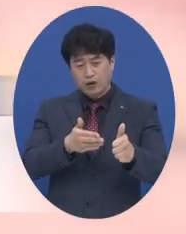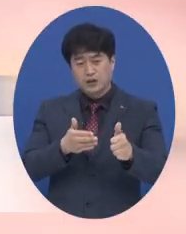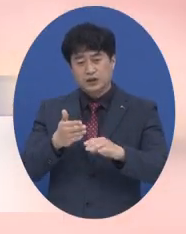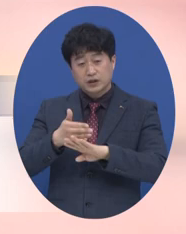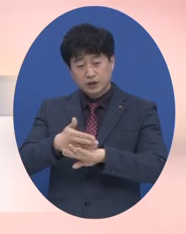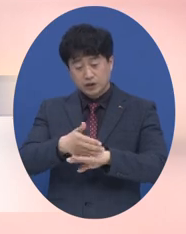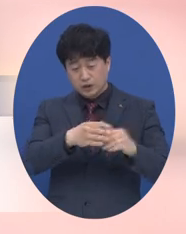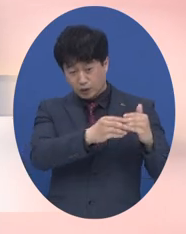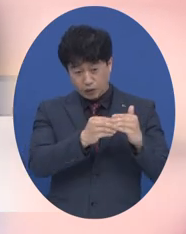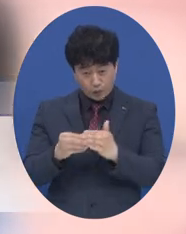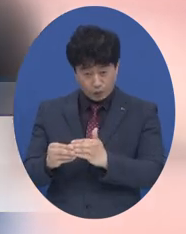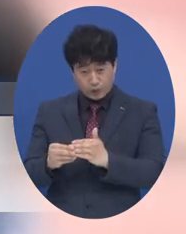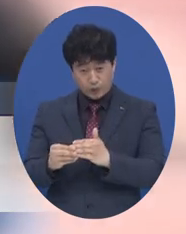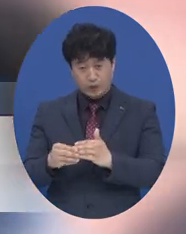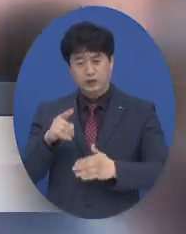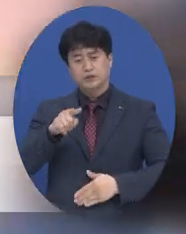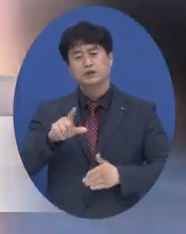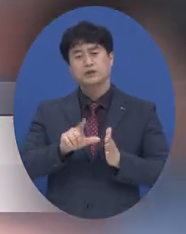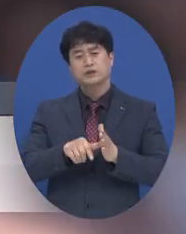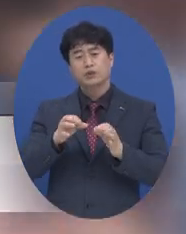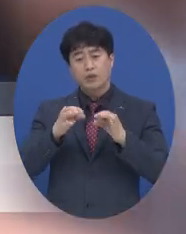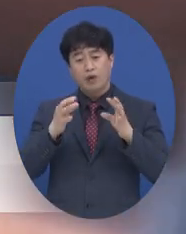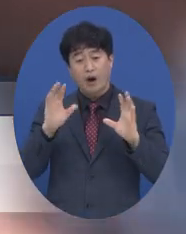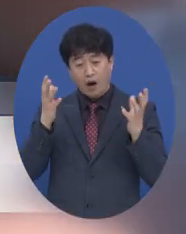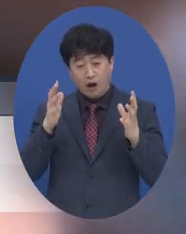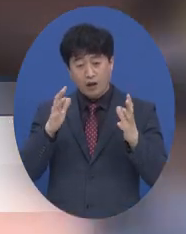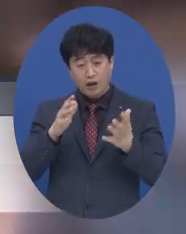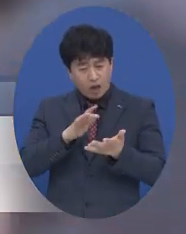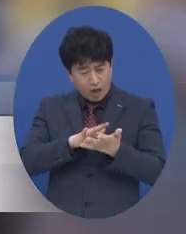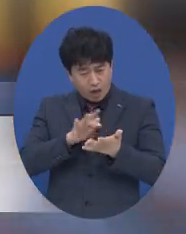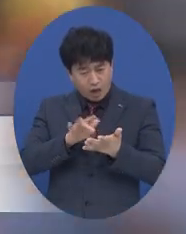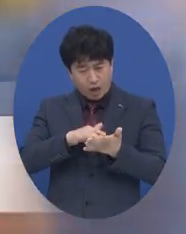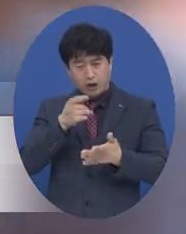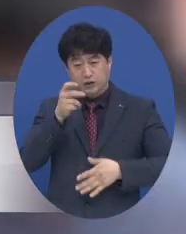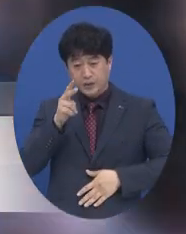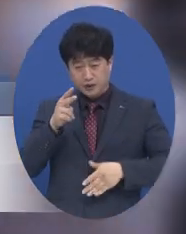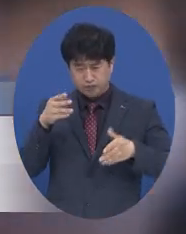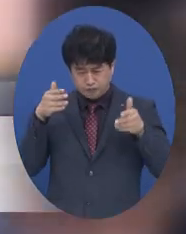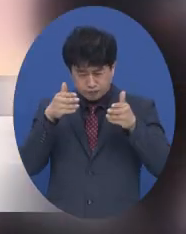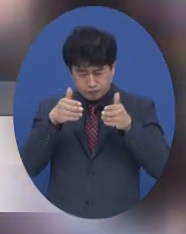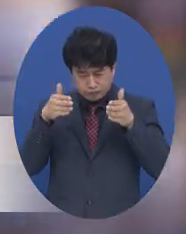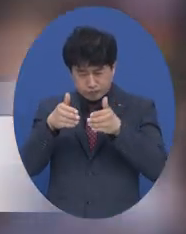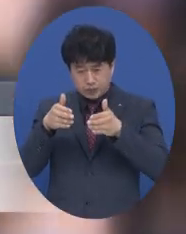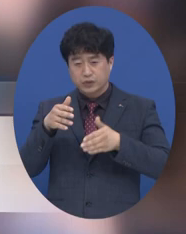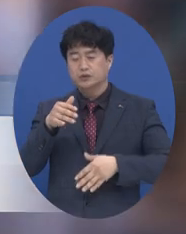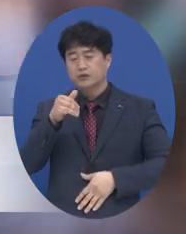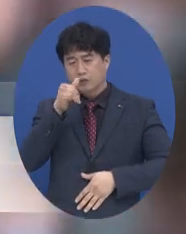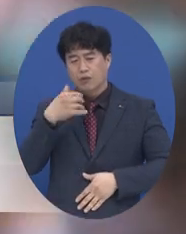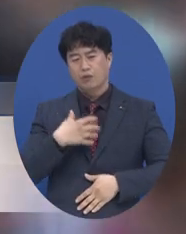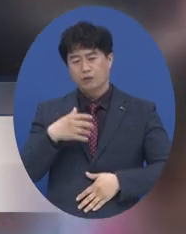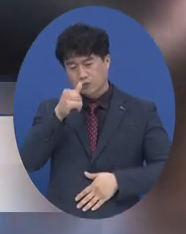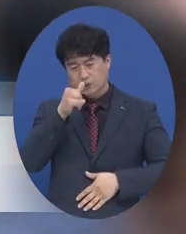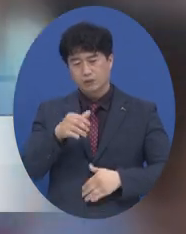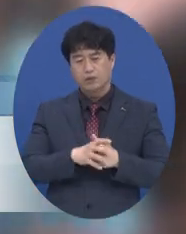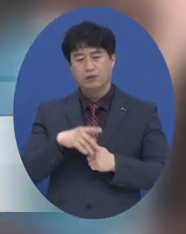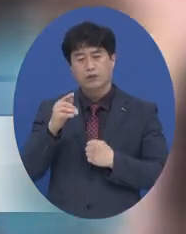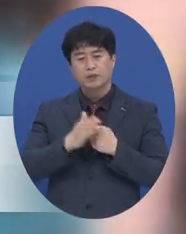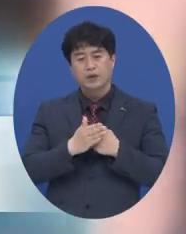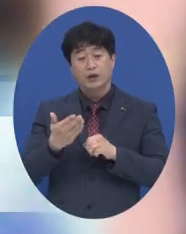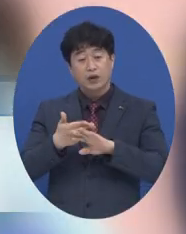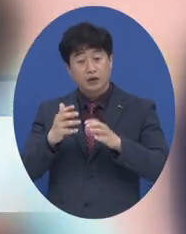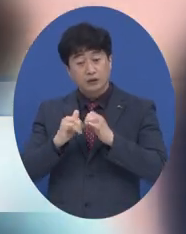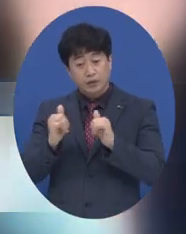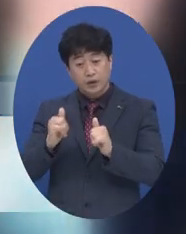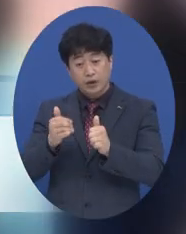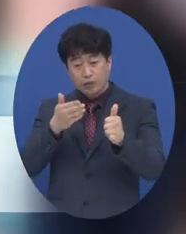늦게 찾아오고 그러면 사실 그 시간 동안 아이들이 거의 핸드폰이나 이런 대중매체만 거의 노출돼서 있는 거니까요. 네,